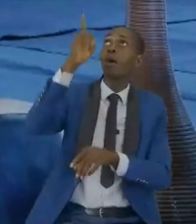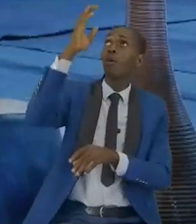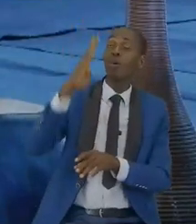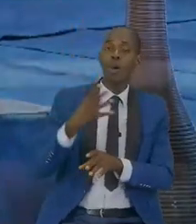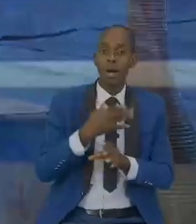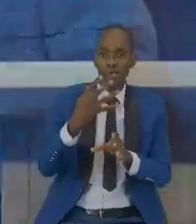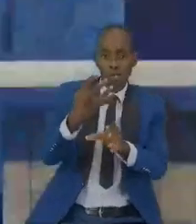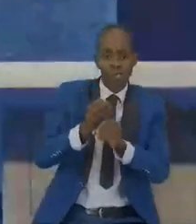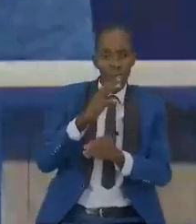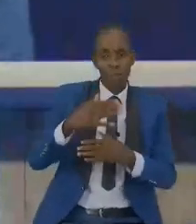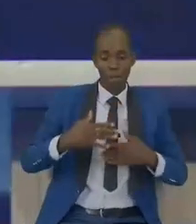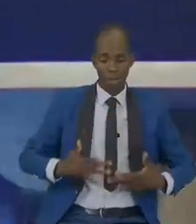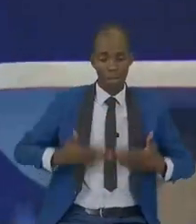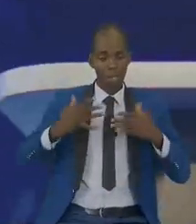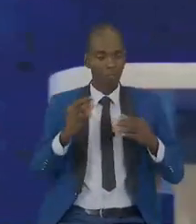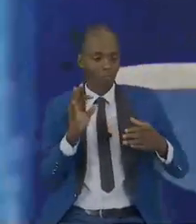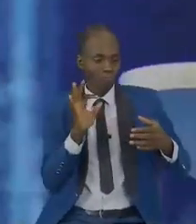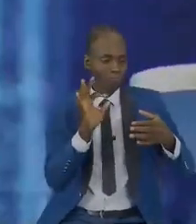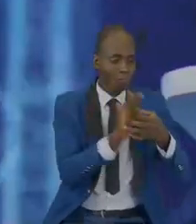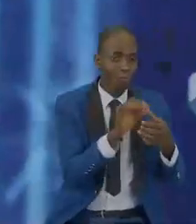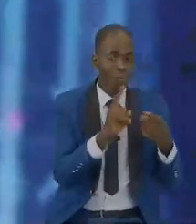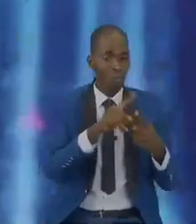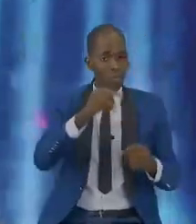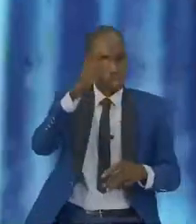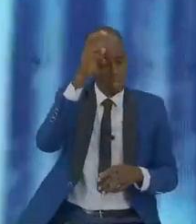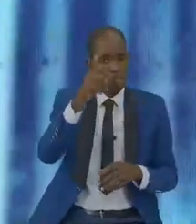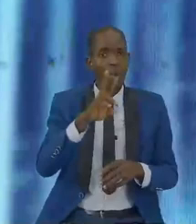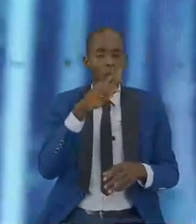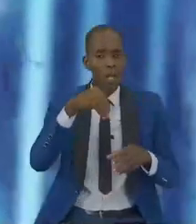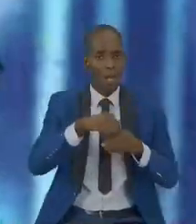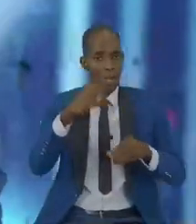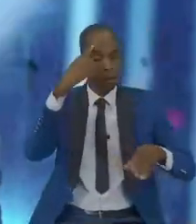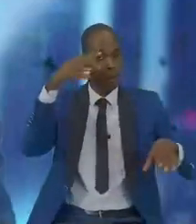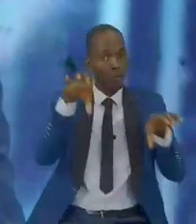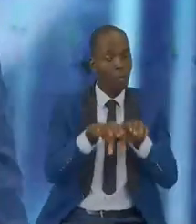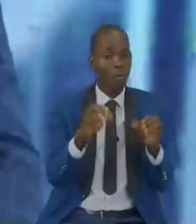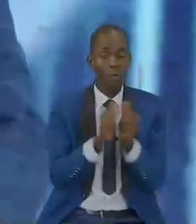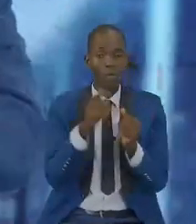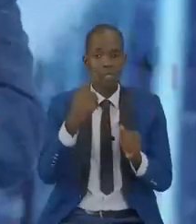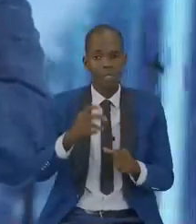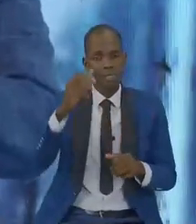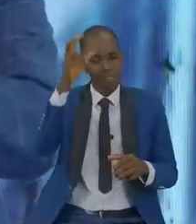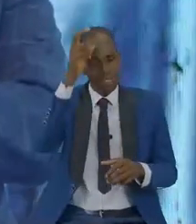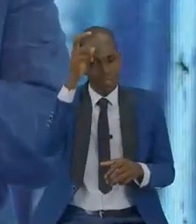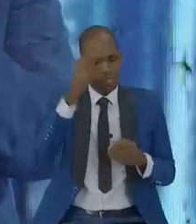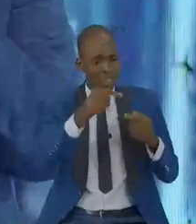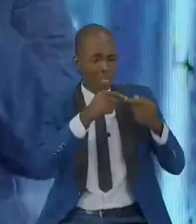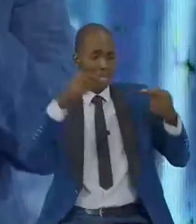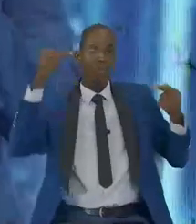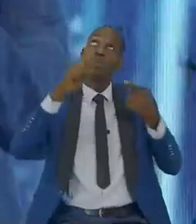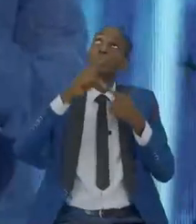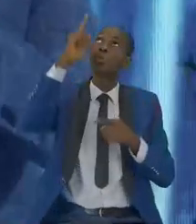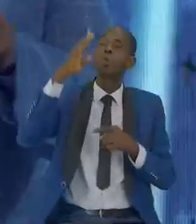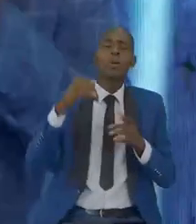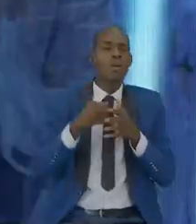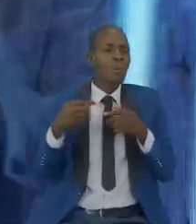pour joindre à votre vie la vie créée par Dieu, tu prends cela et tu jettes cela entre les mains du diable. Tu as